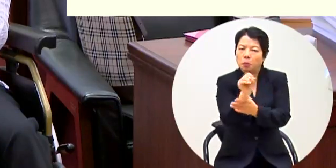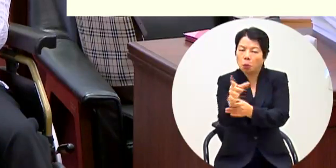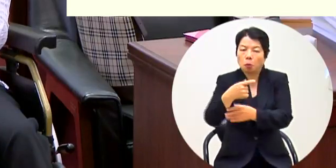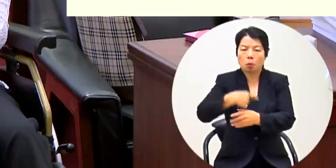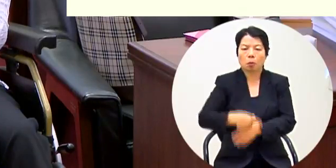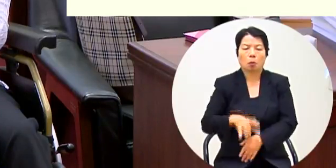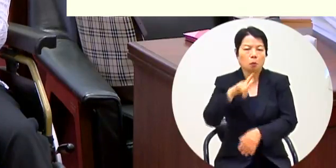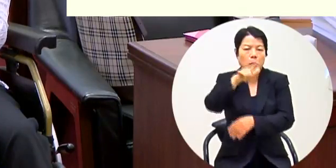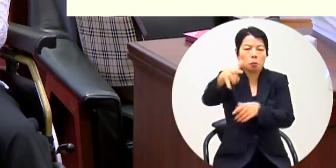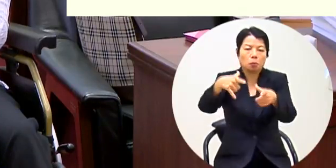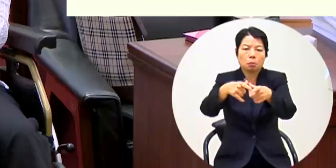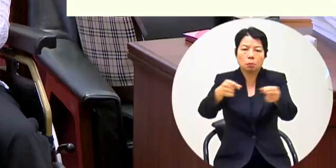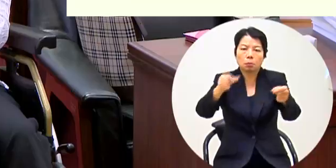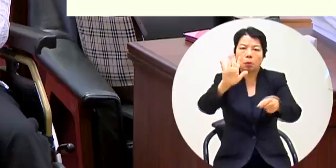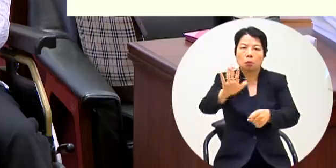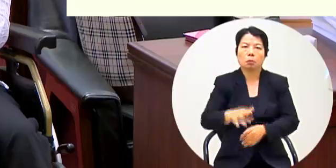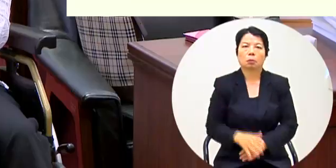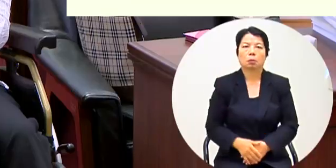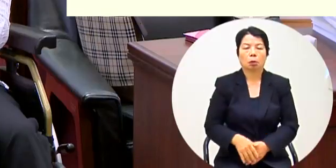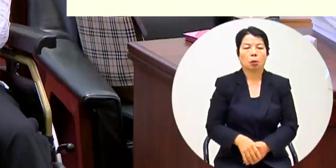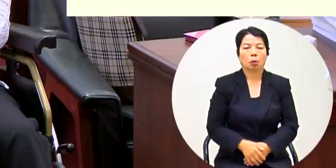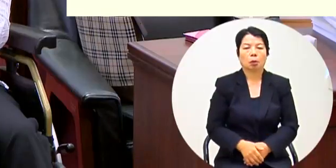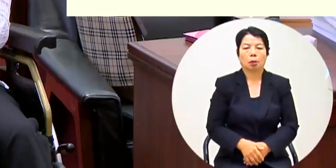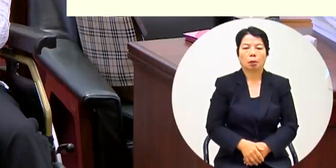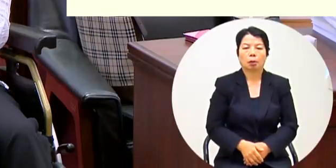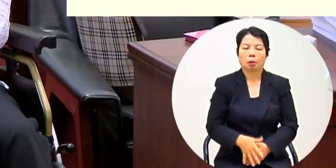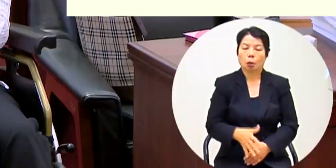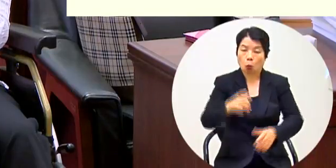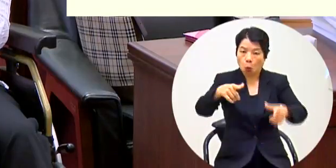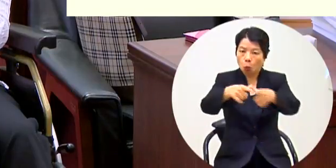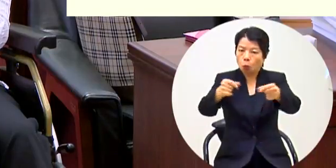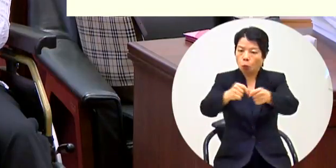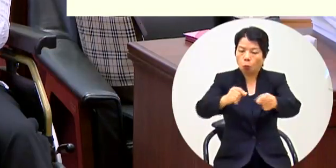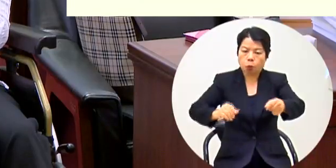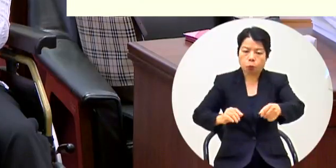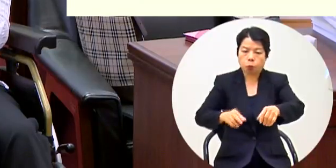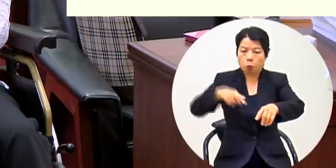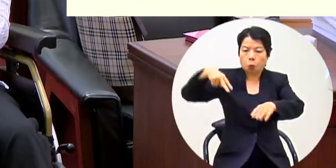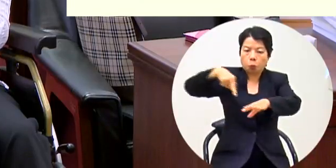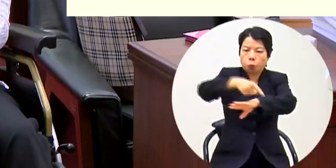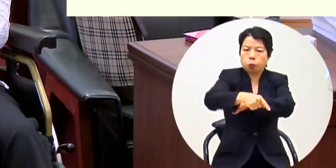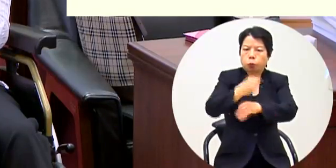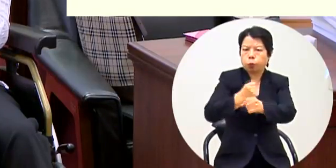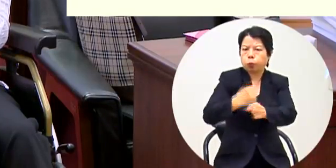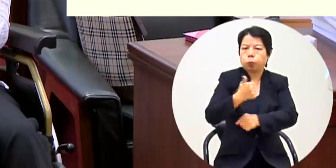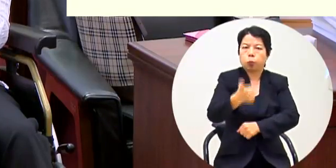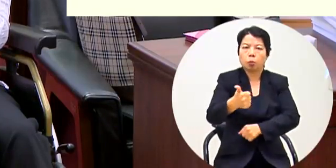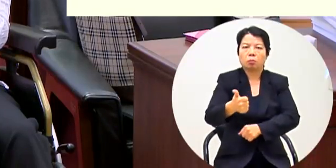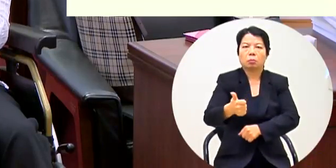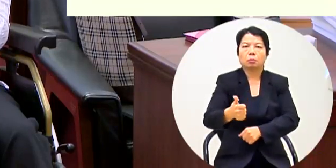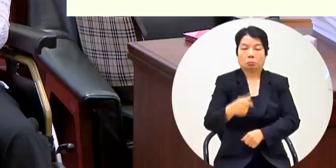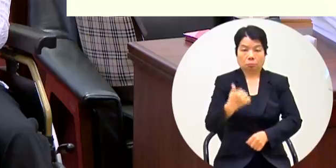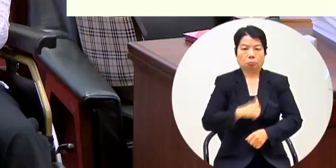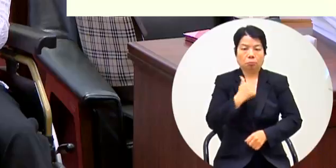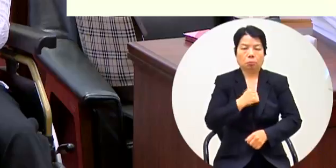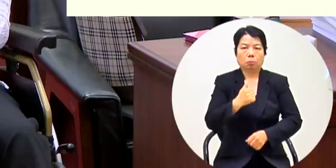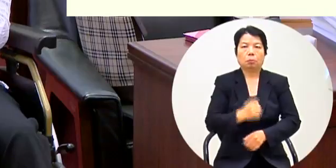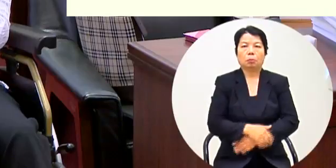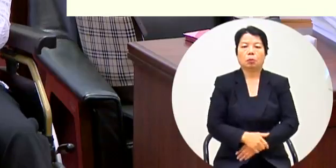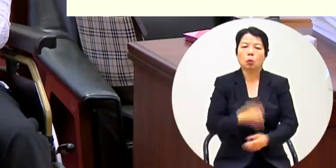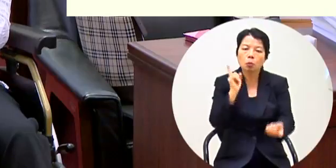本的人行道做得很好，确实人家是做这样子的，他们对无障碍的优质环境